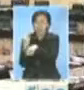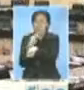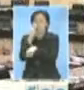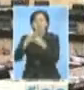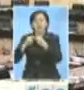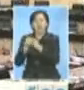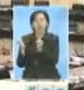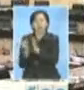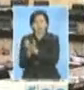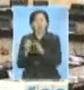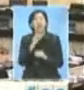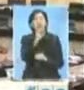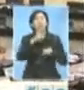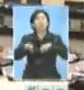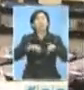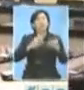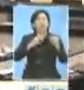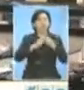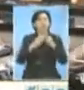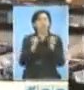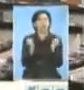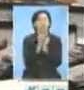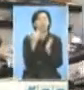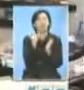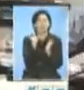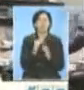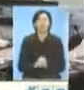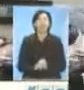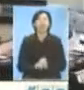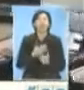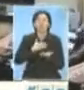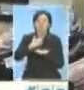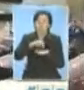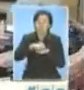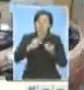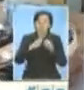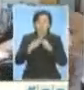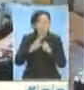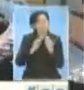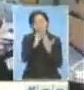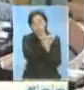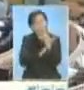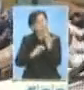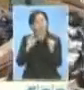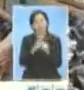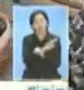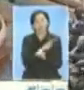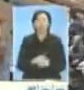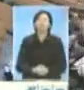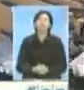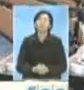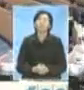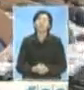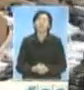ปถ้าไม่มีการบริหารจัดการและผมเชื่อว่ามันเดือดร้อนไปทั่วทุกจังหวัดนะ